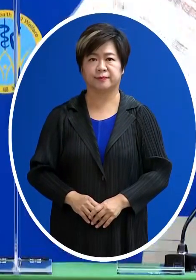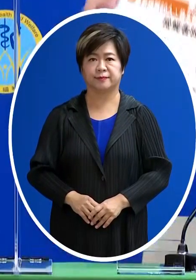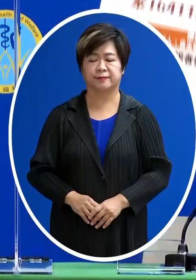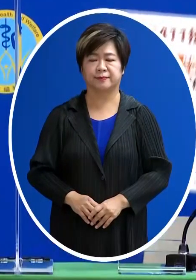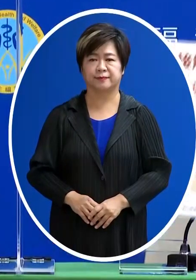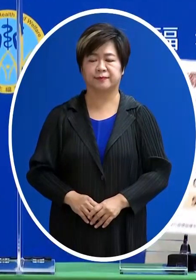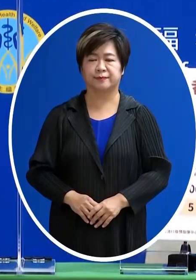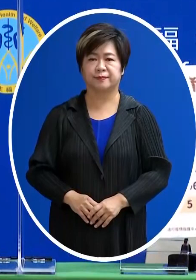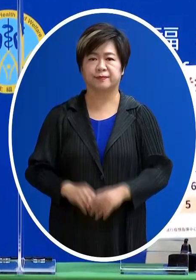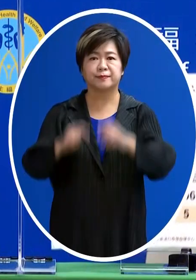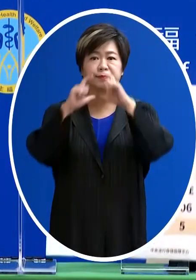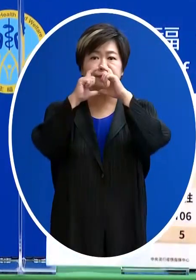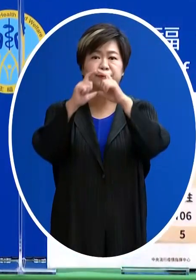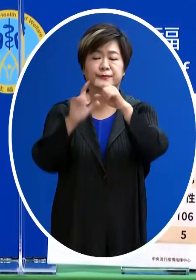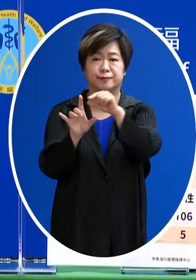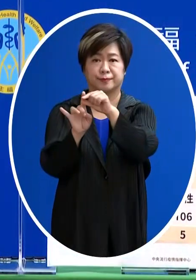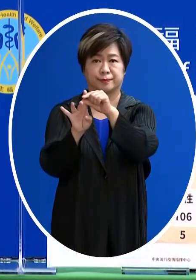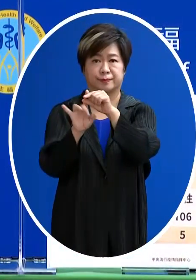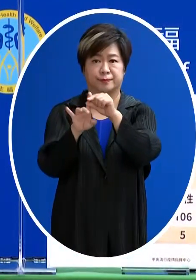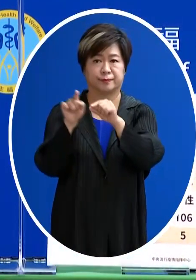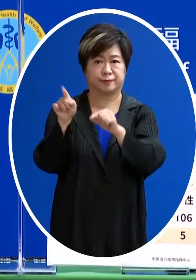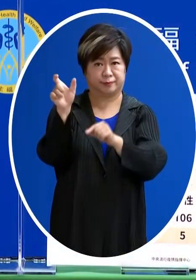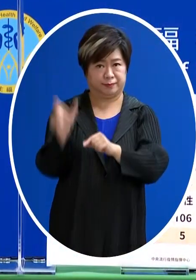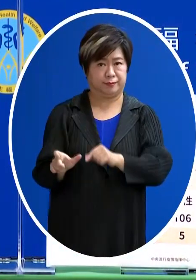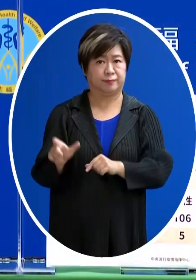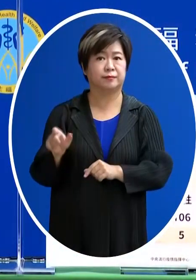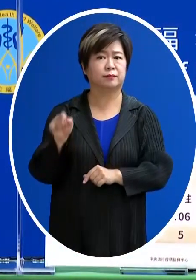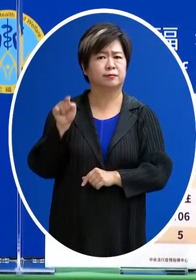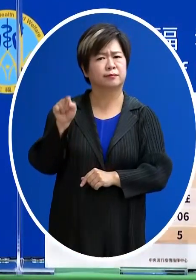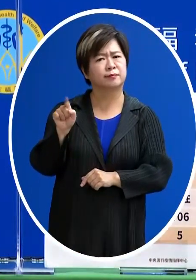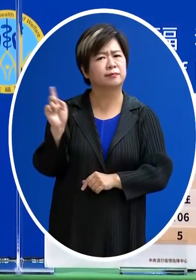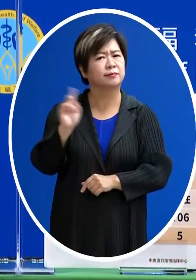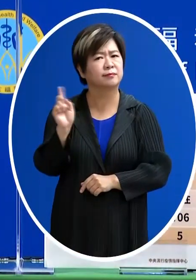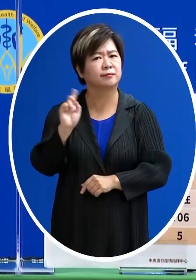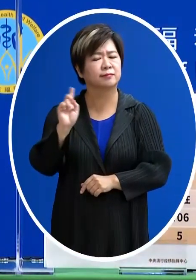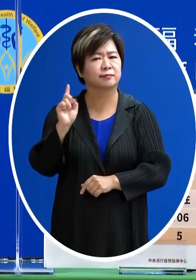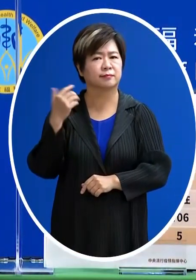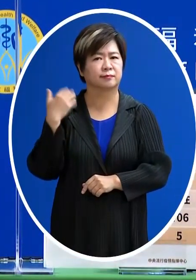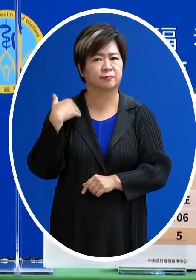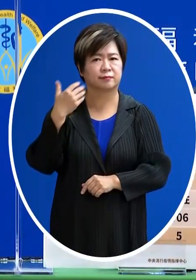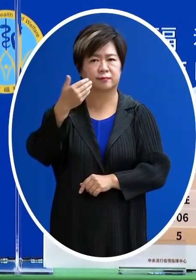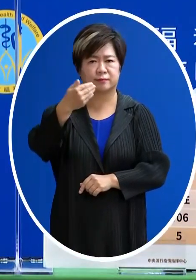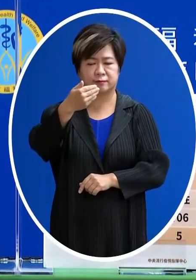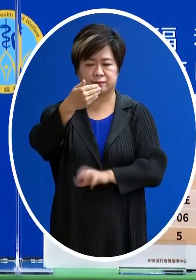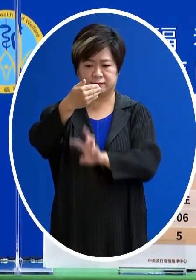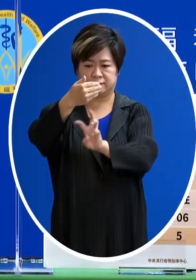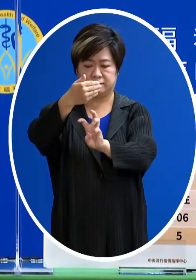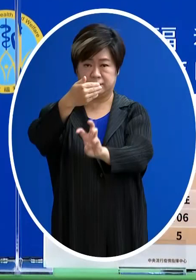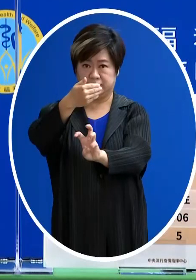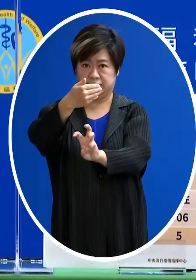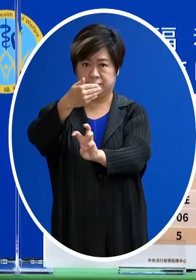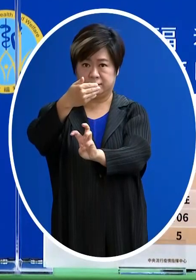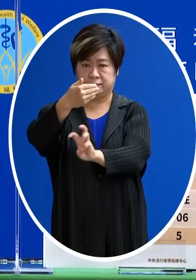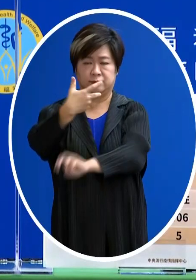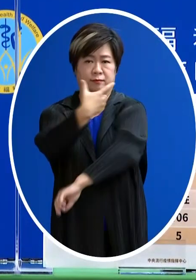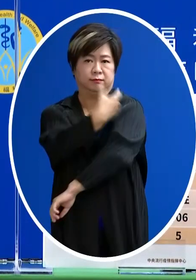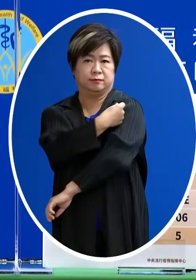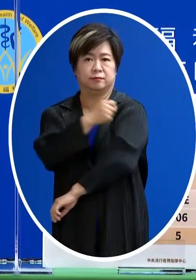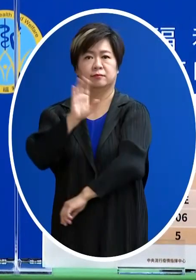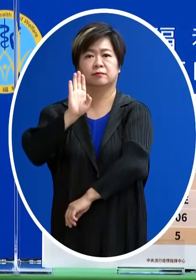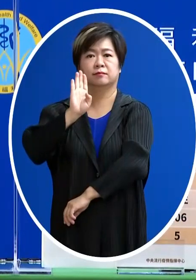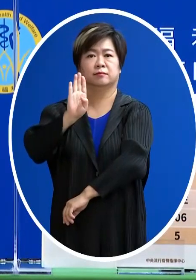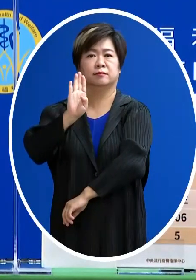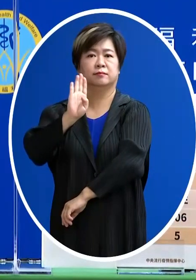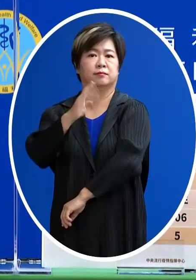有关台中市的这个个案哦，他是在9月30号、接种 BNT 的